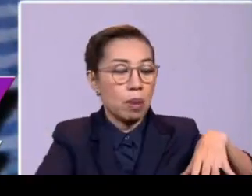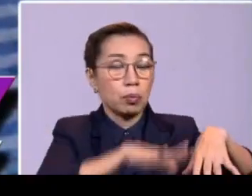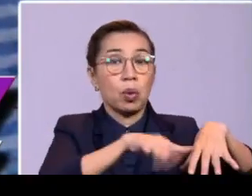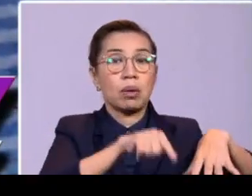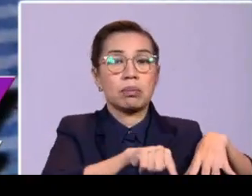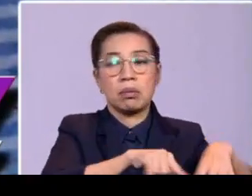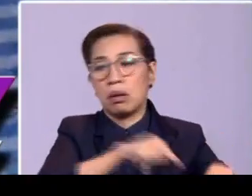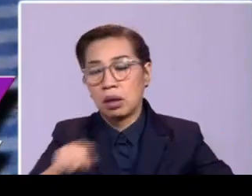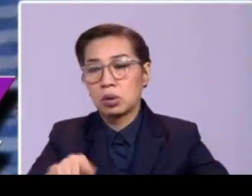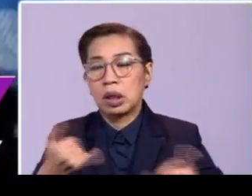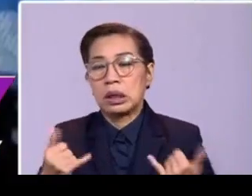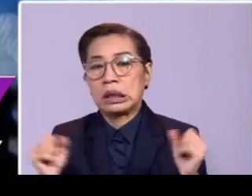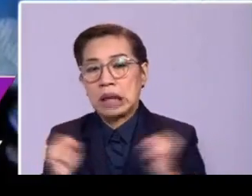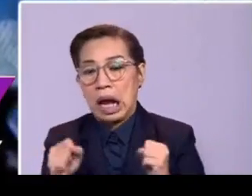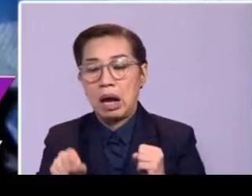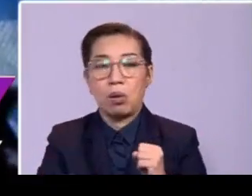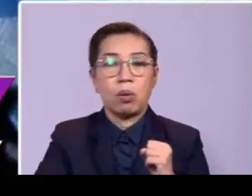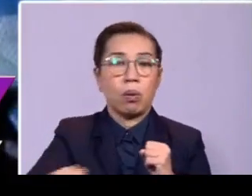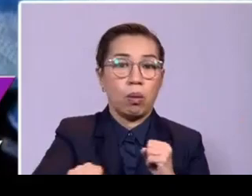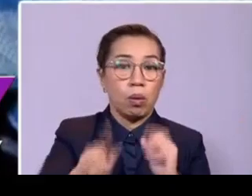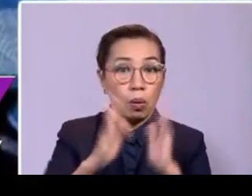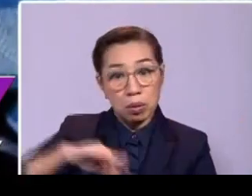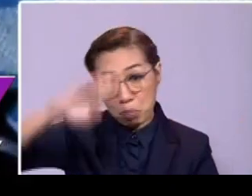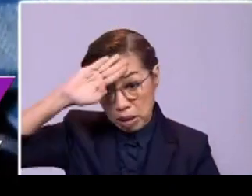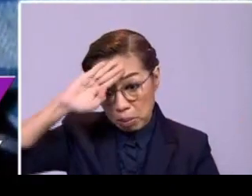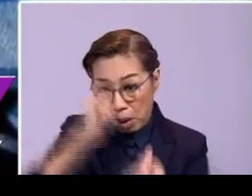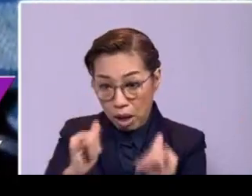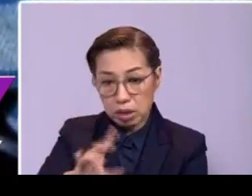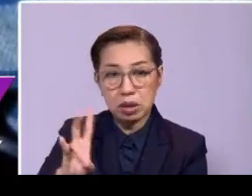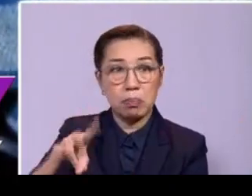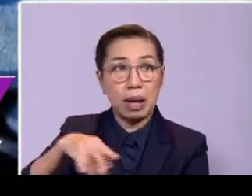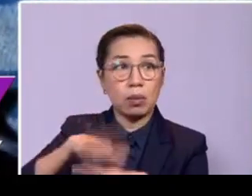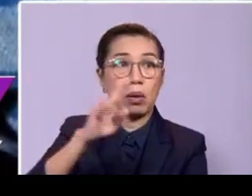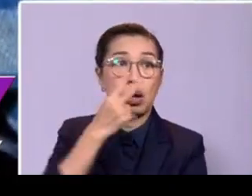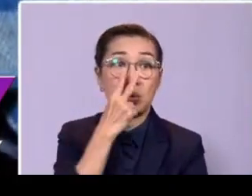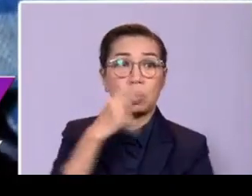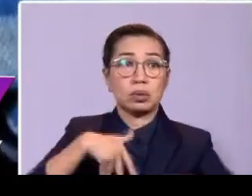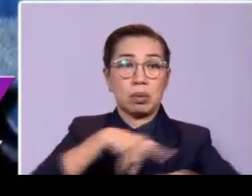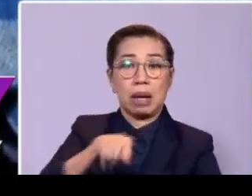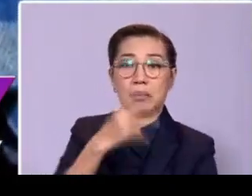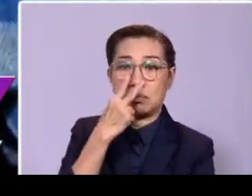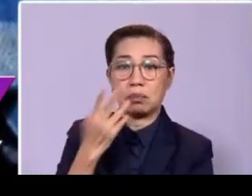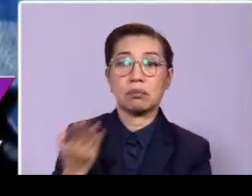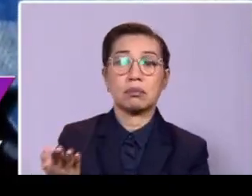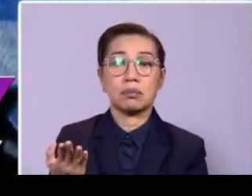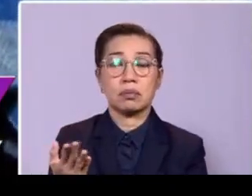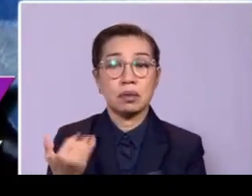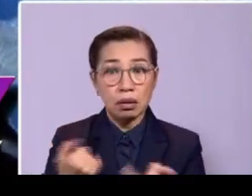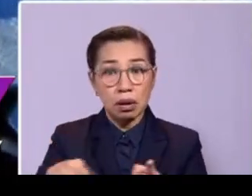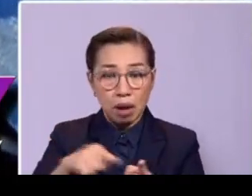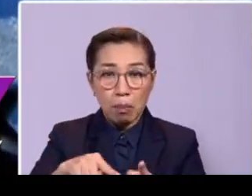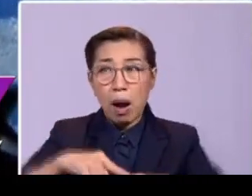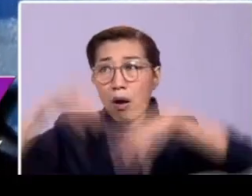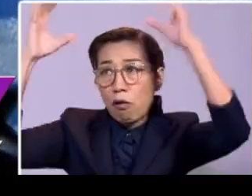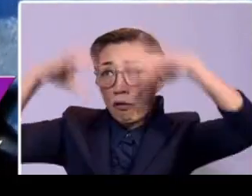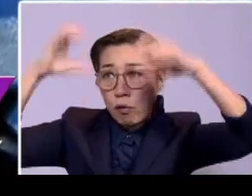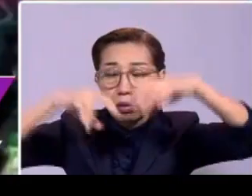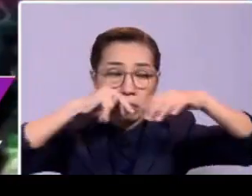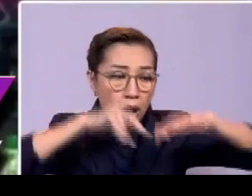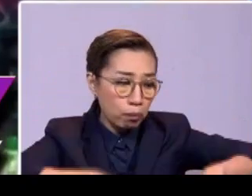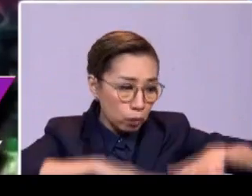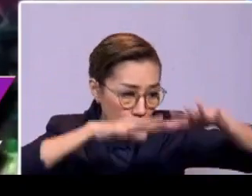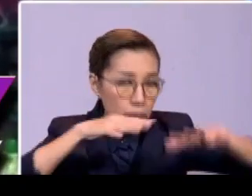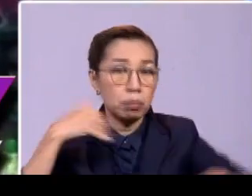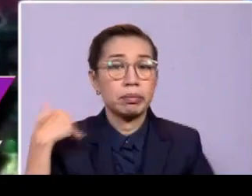คต่างๆมีกว่า 7,000 คนเดือดร้อนมากๆเลยนะคะ ดูสภาพสิครับคือฝนก็ต้องเจอน้ำท่วม